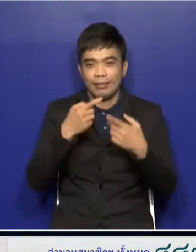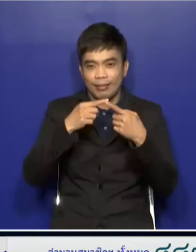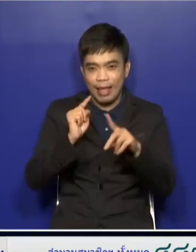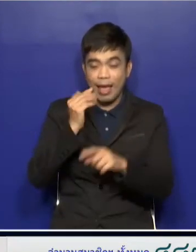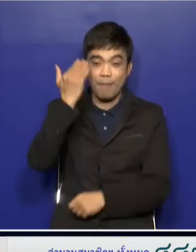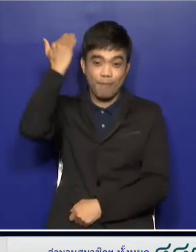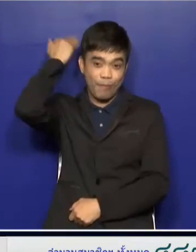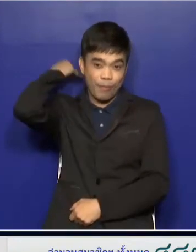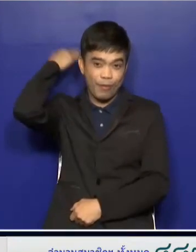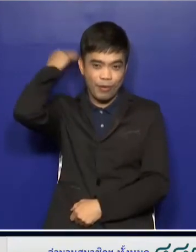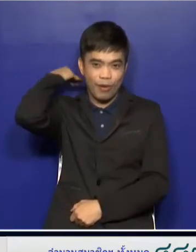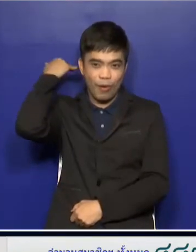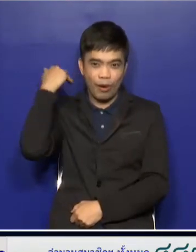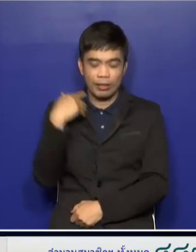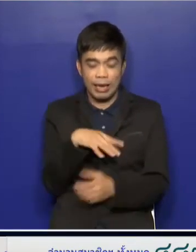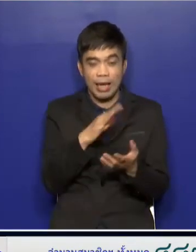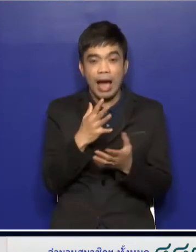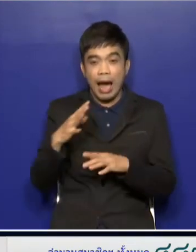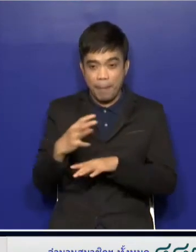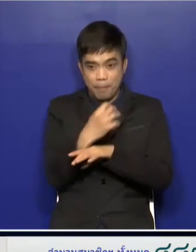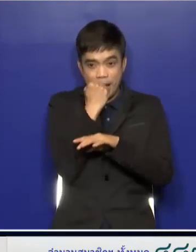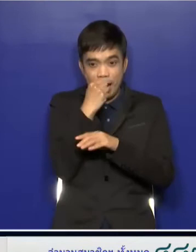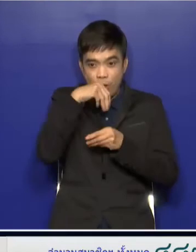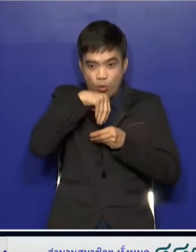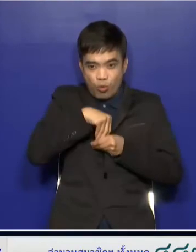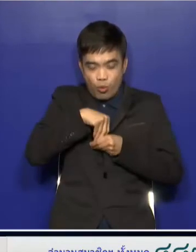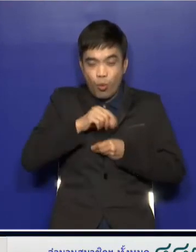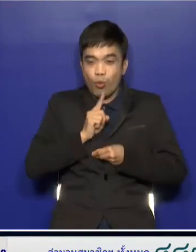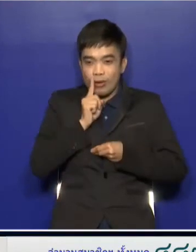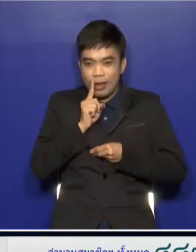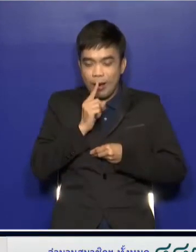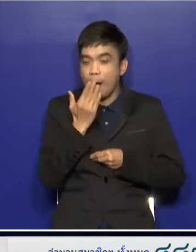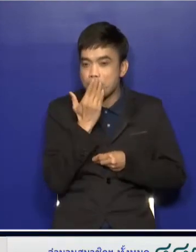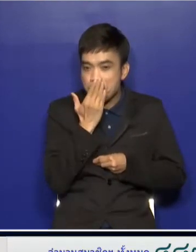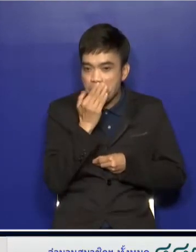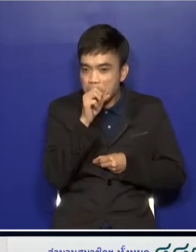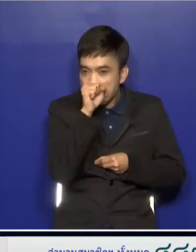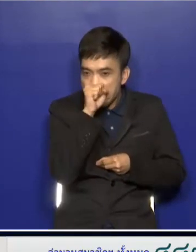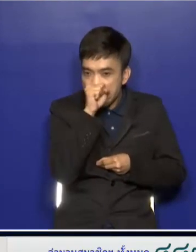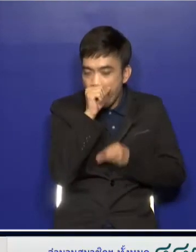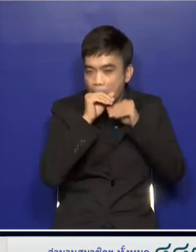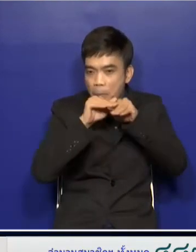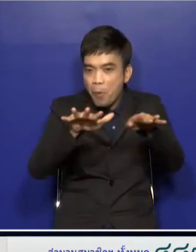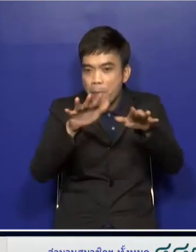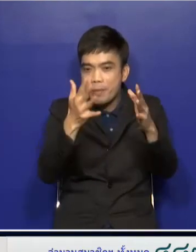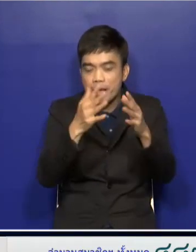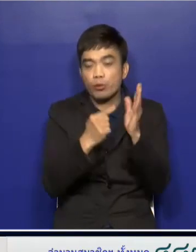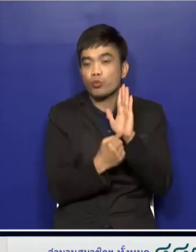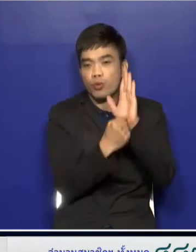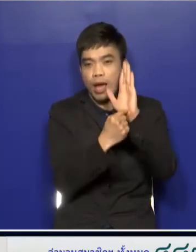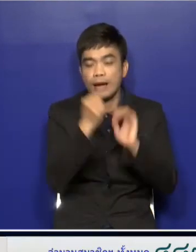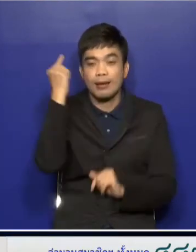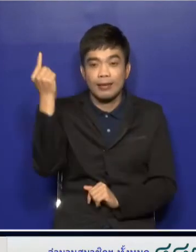ราเซ็นทรัลไลซ์รวมศูนย์อำนาจแล้วเราก็ปกปิดอยู่ตลอดเนี่ยสิ่งที่เกิดขึ้นคืออะไรครับอย่างเราเที่ยวด้วยกันเนี่ยครับเ